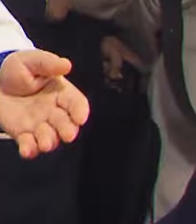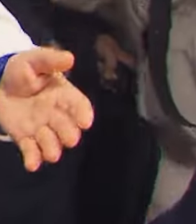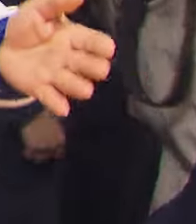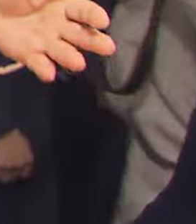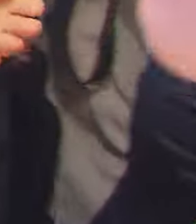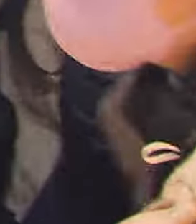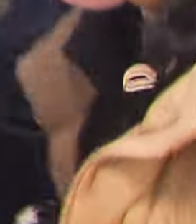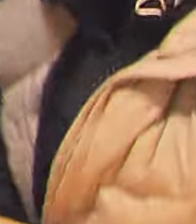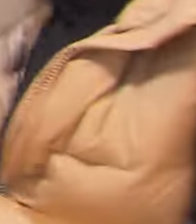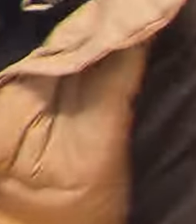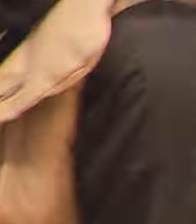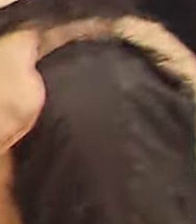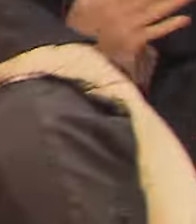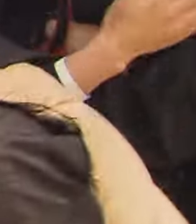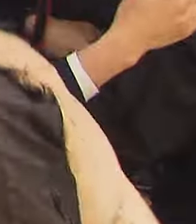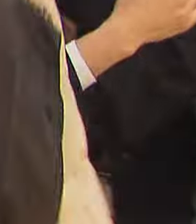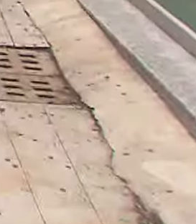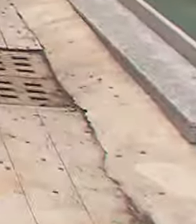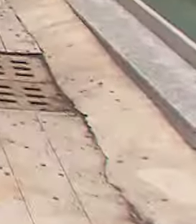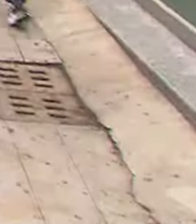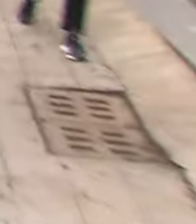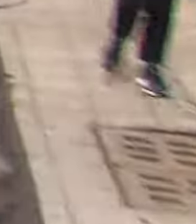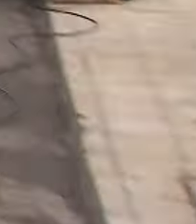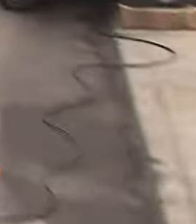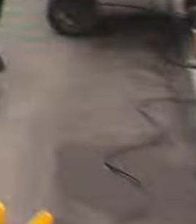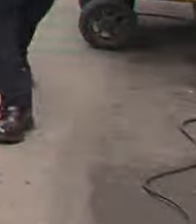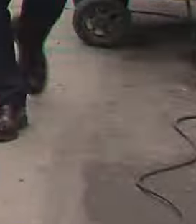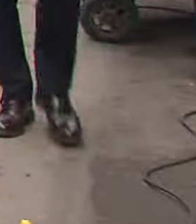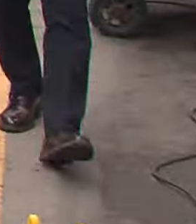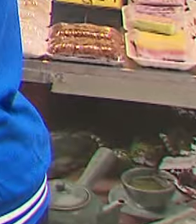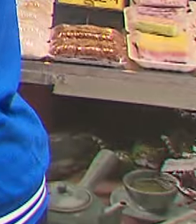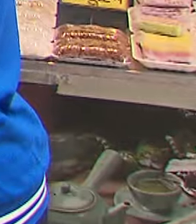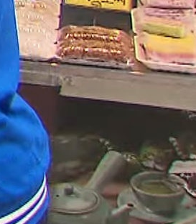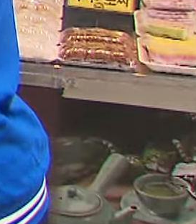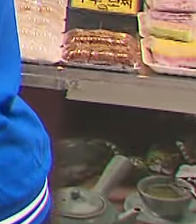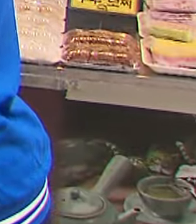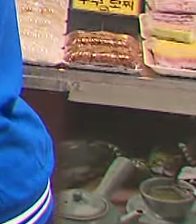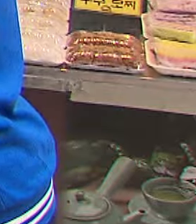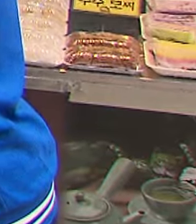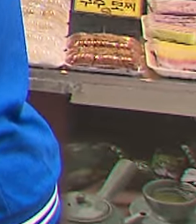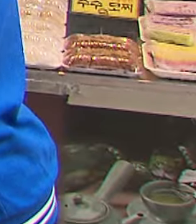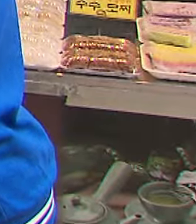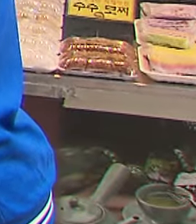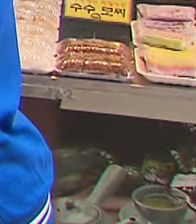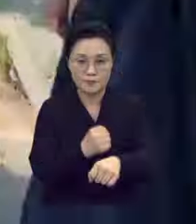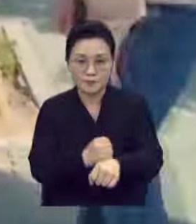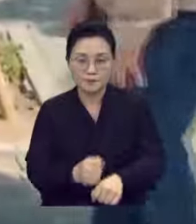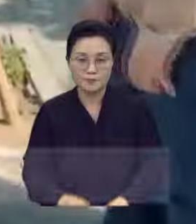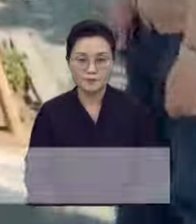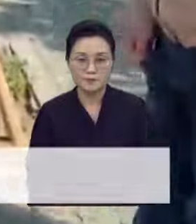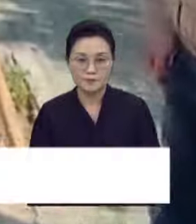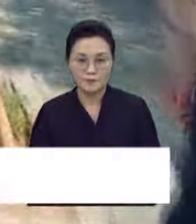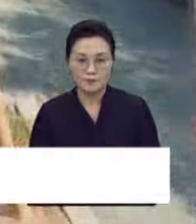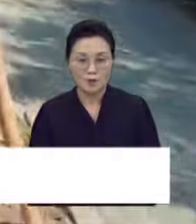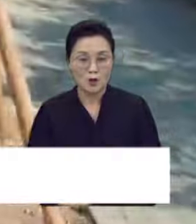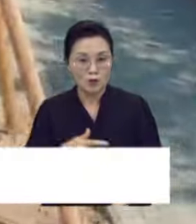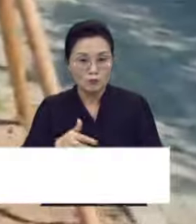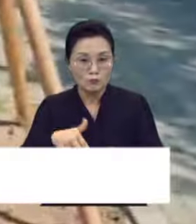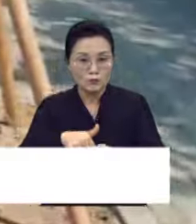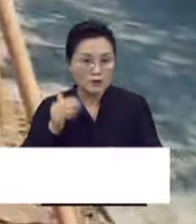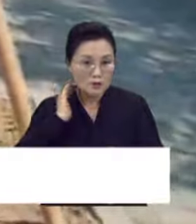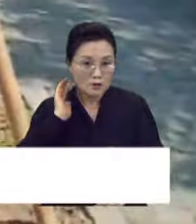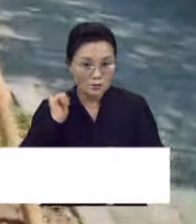김부겸 상임선대위원장이 경남과 부산을 나눠 찾는 등 전략적 행보를 이어가고 있습니다. 문재인 전